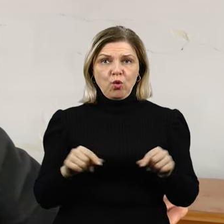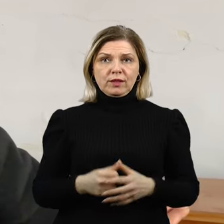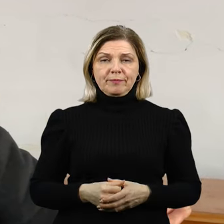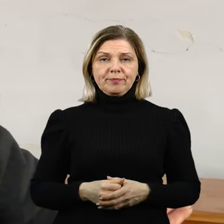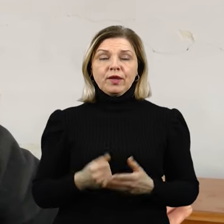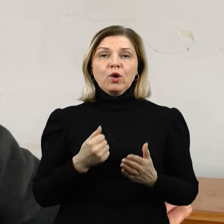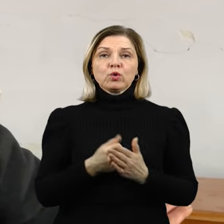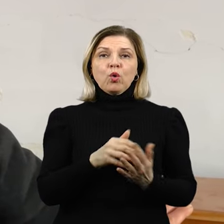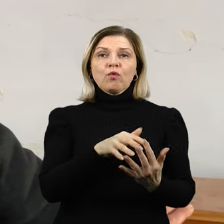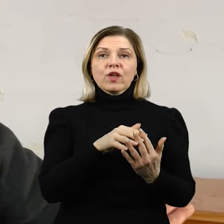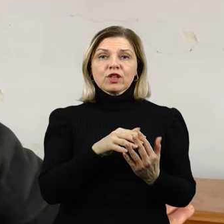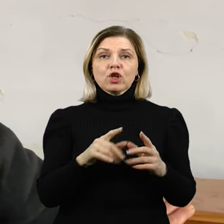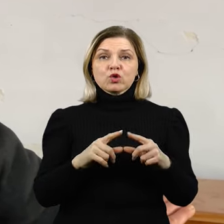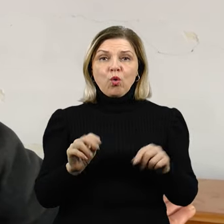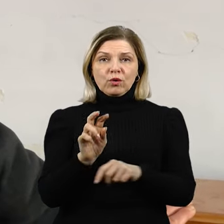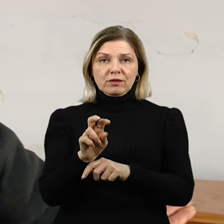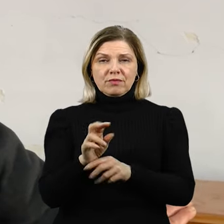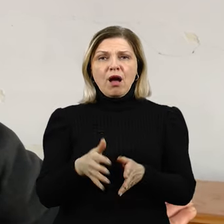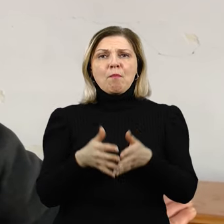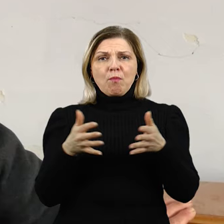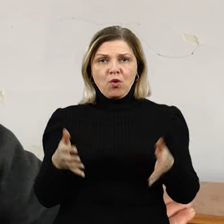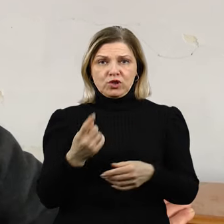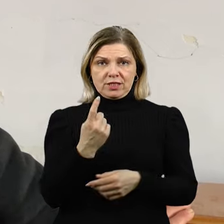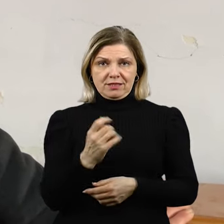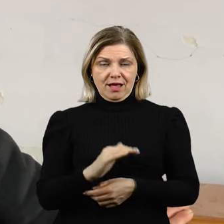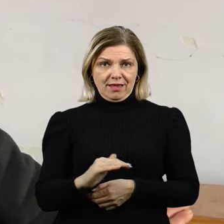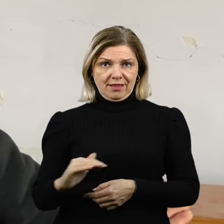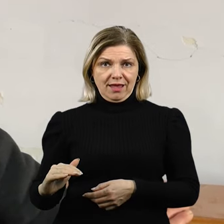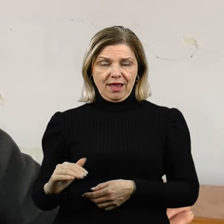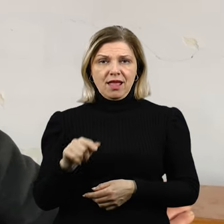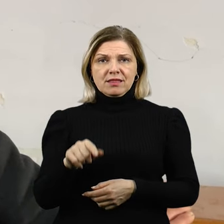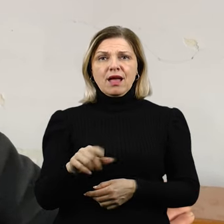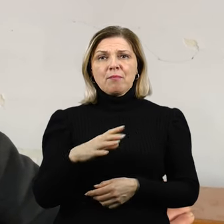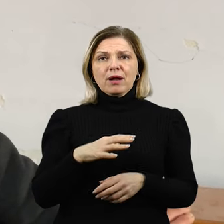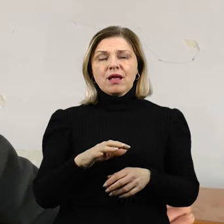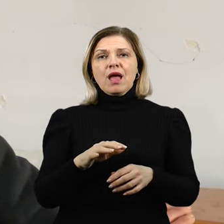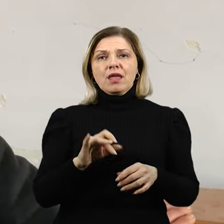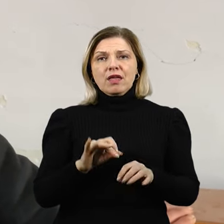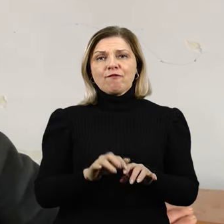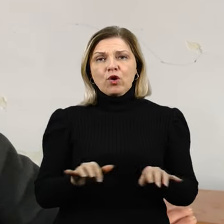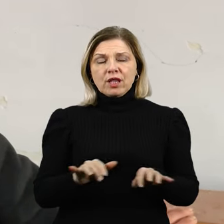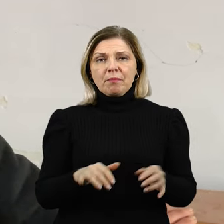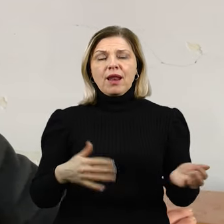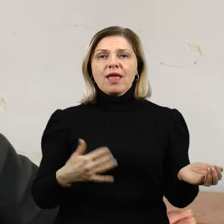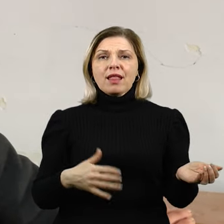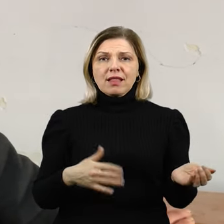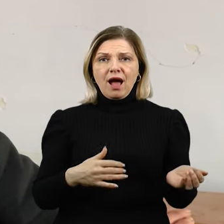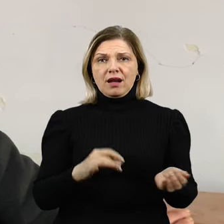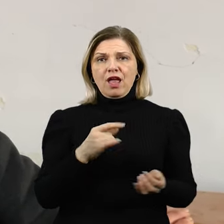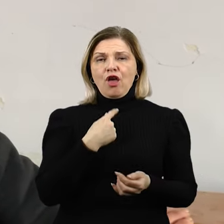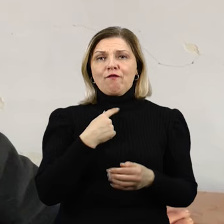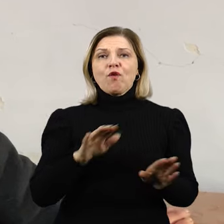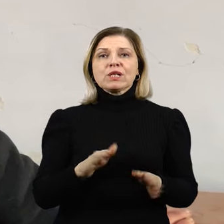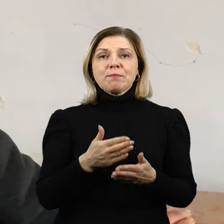школу відвідувало більше 100 дітей. Це класи хореографії, клас фортепіано, гітари, вокального